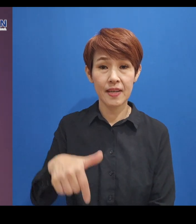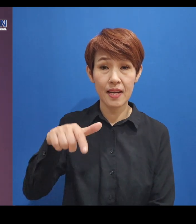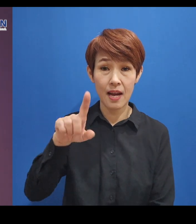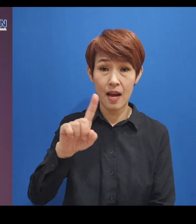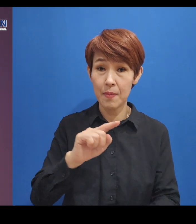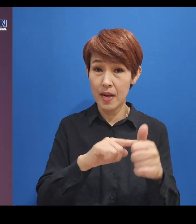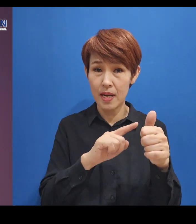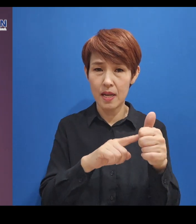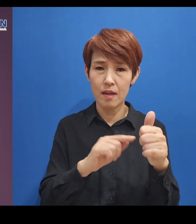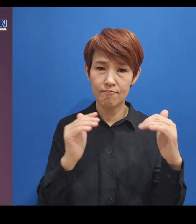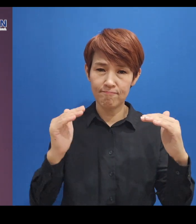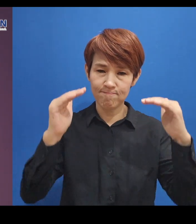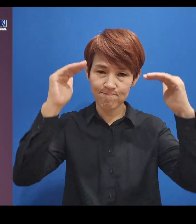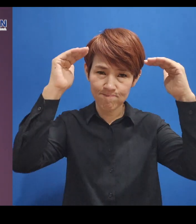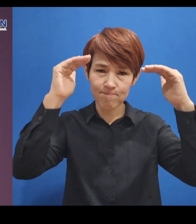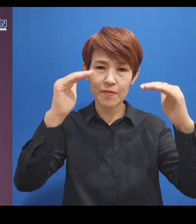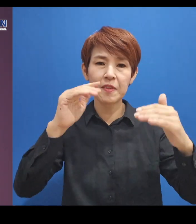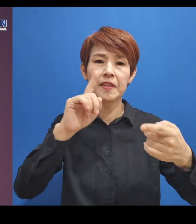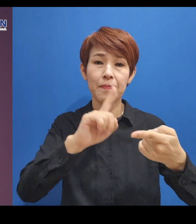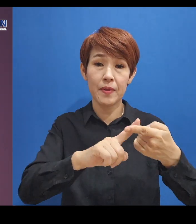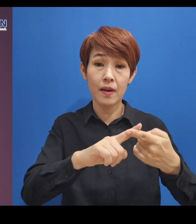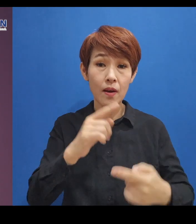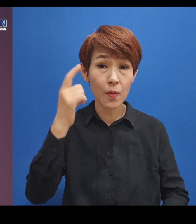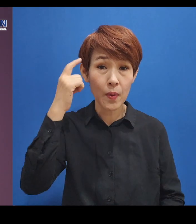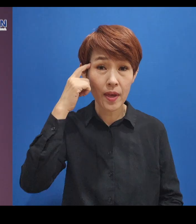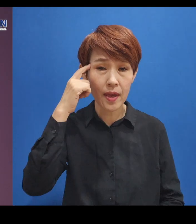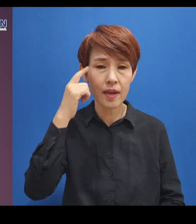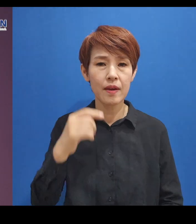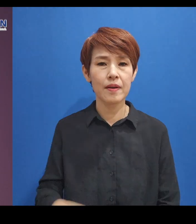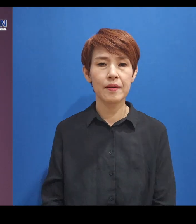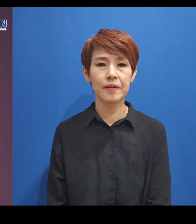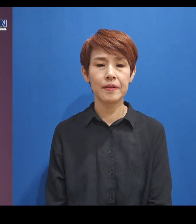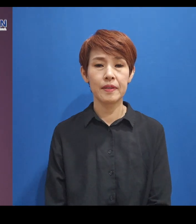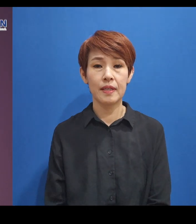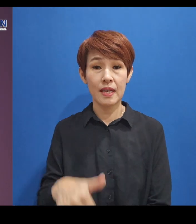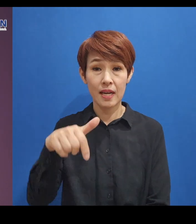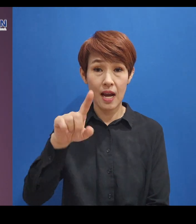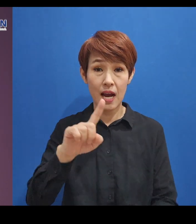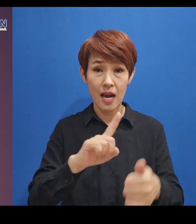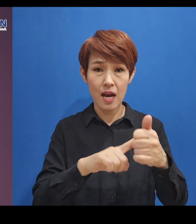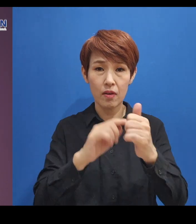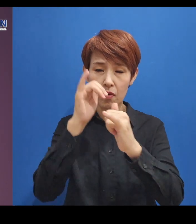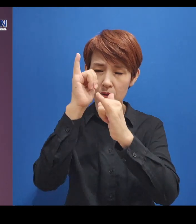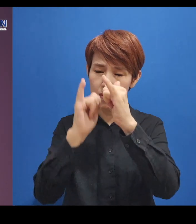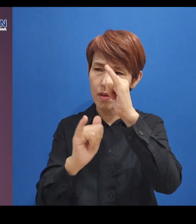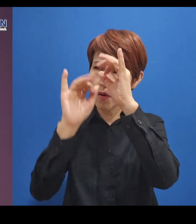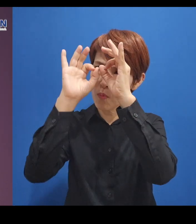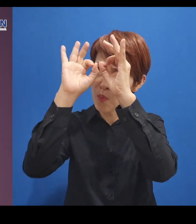가말리엘이 진짜 어른인 이유 세 번째, 역사로부터 이 사람은 늘 배웁니다.